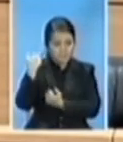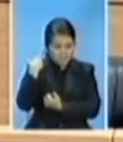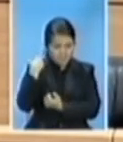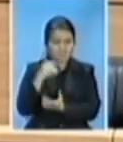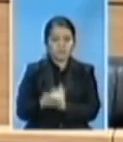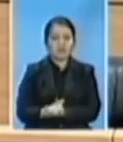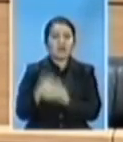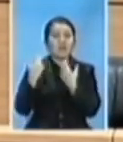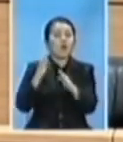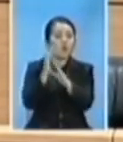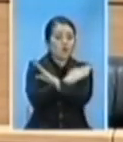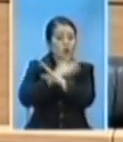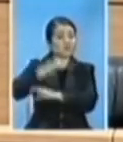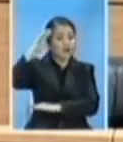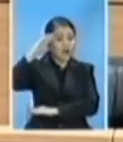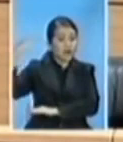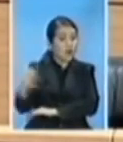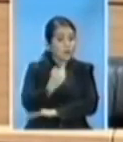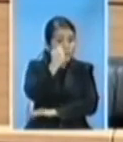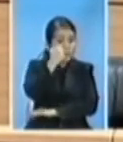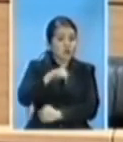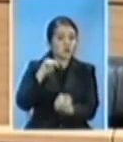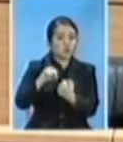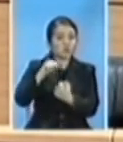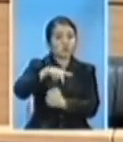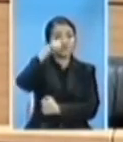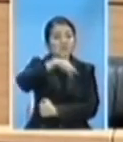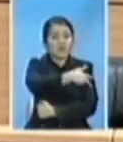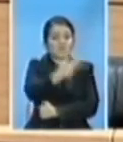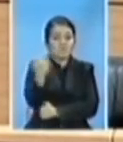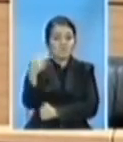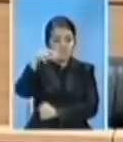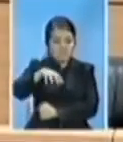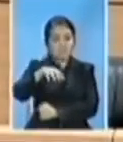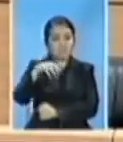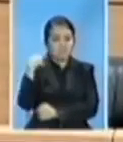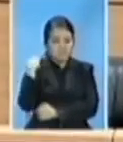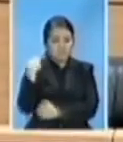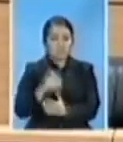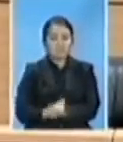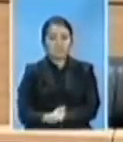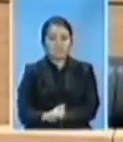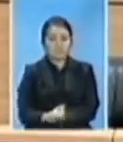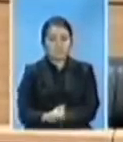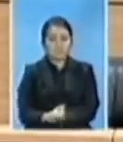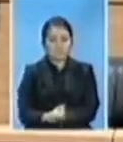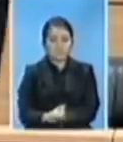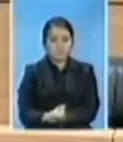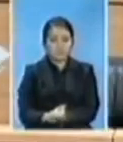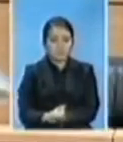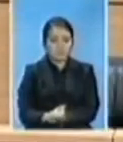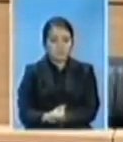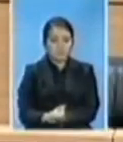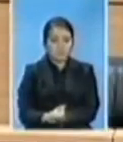และก่อนการยึดอำนาจก็สถานีไทย PBS นี้เองที่ถึงขนาดดื่มน้ำเลย